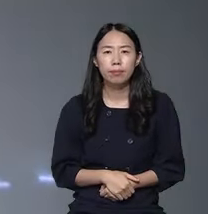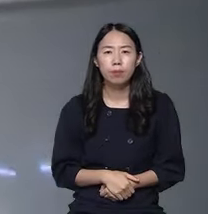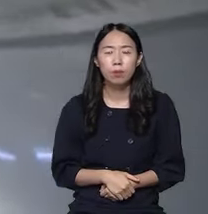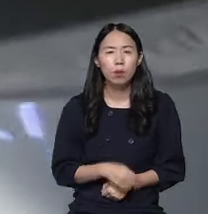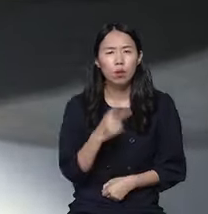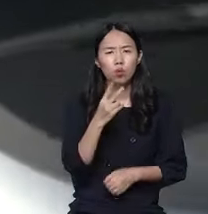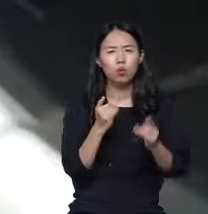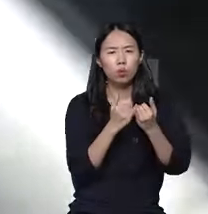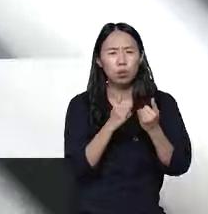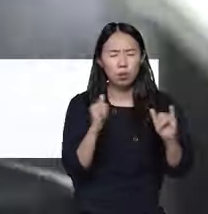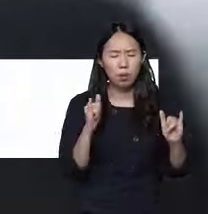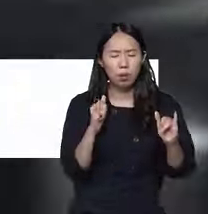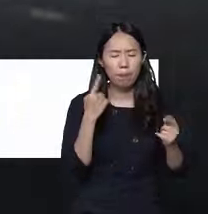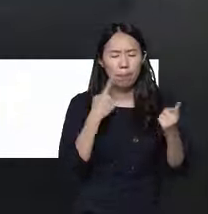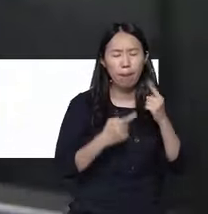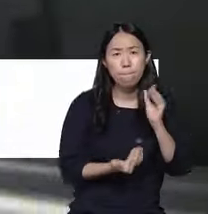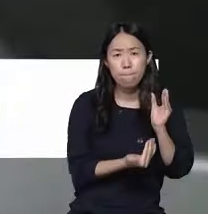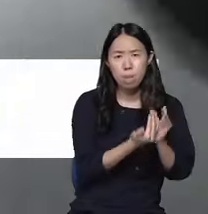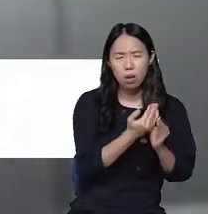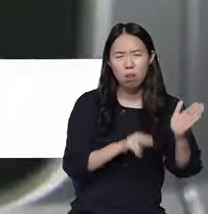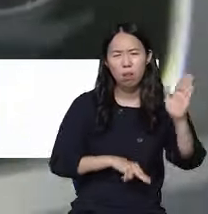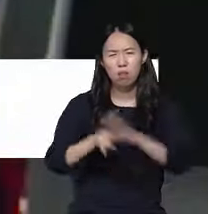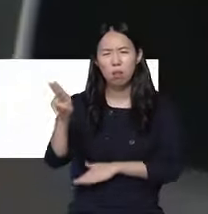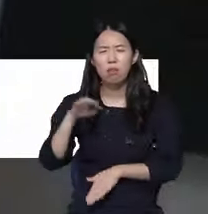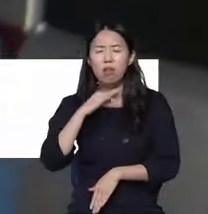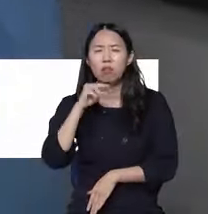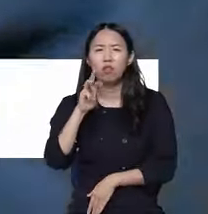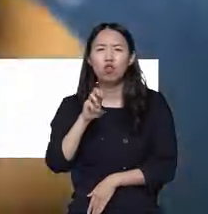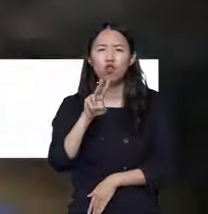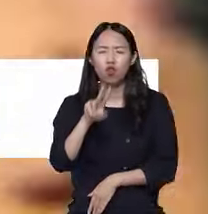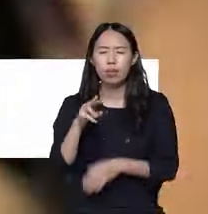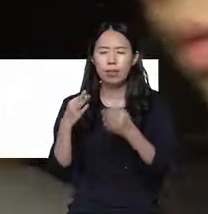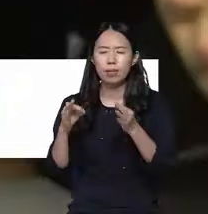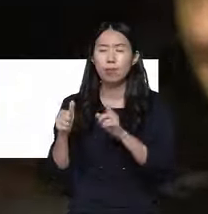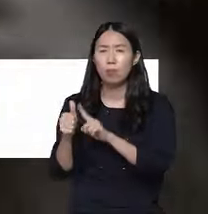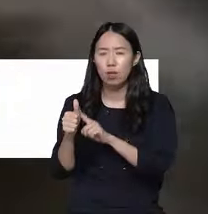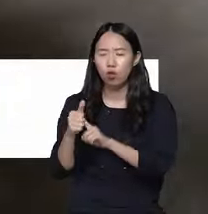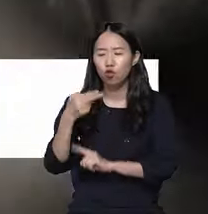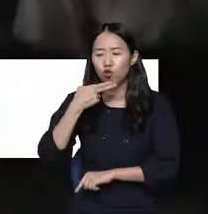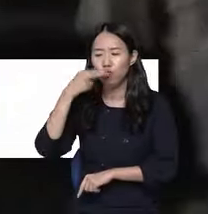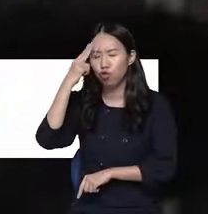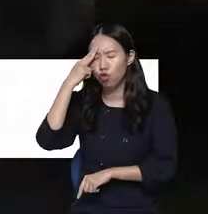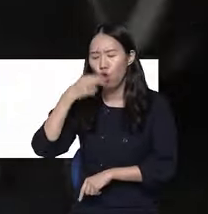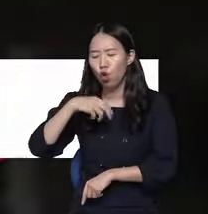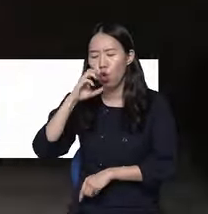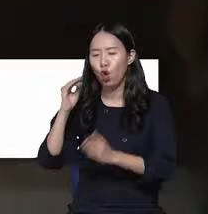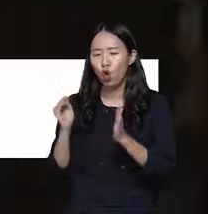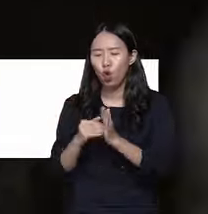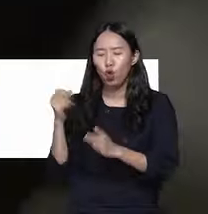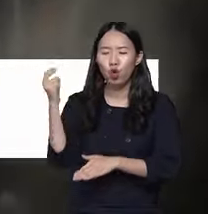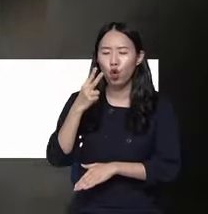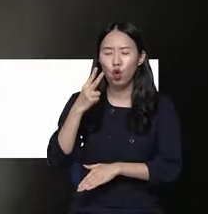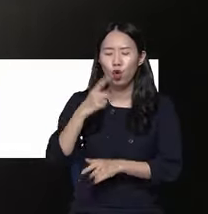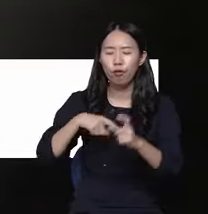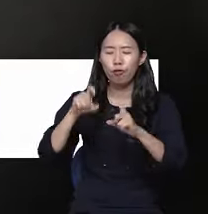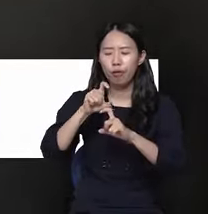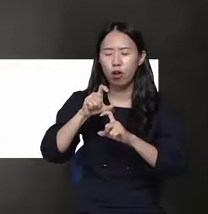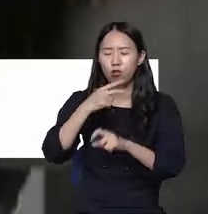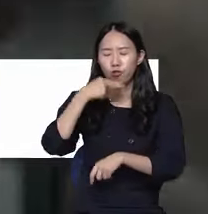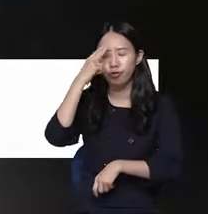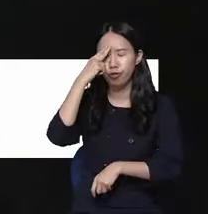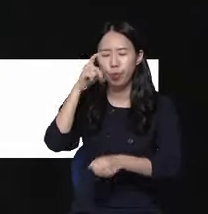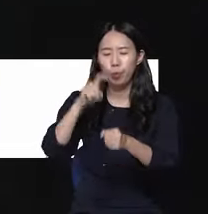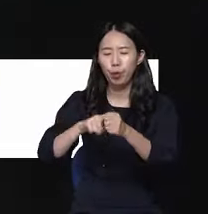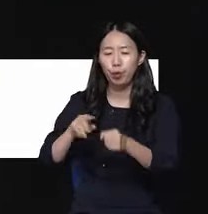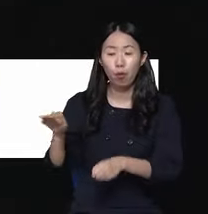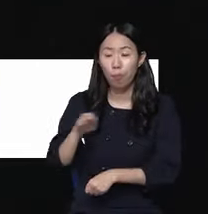두 명의 사상자를 내고 달아난 32살 김모 씨는 술자리를 이동하는 과정에서 오토바이를 들이받은 것으로